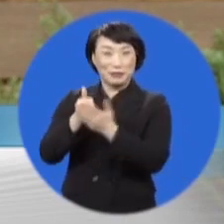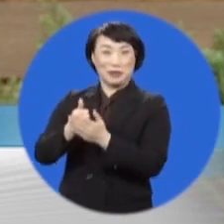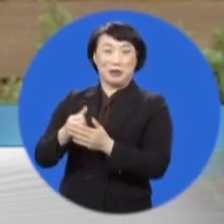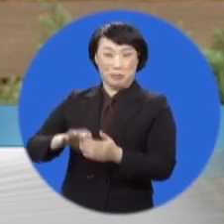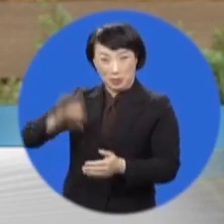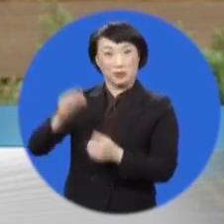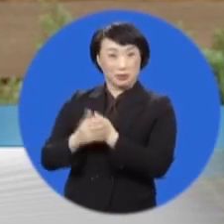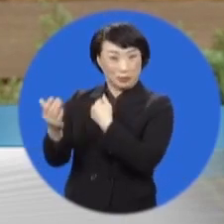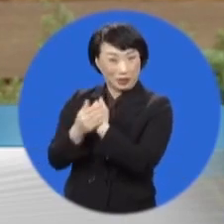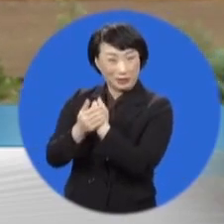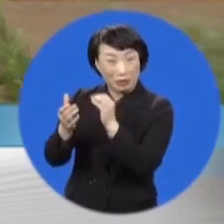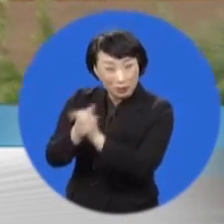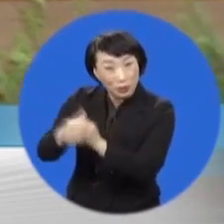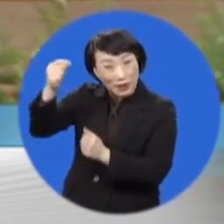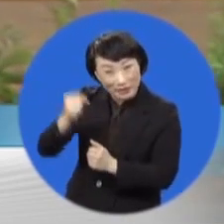기도와